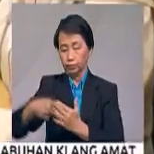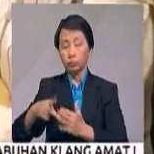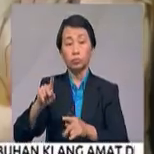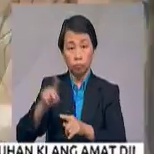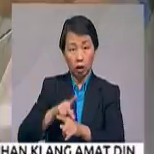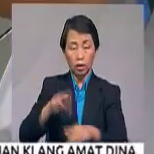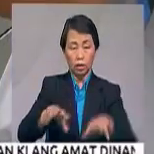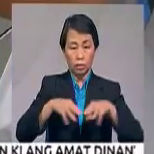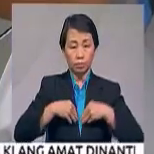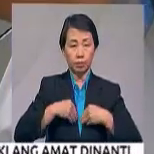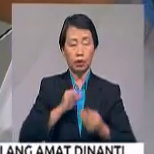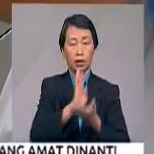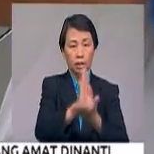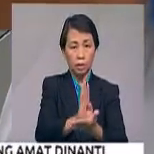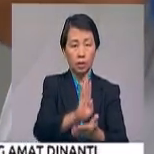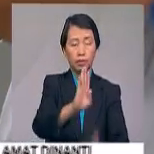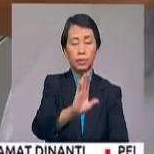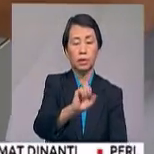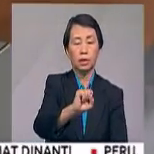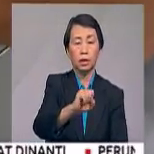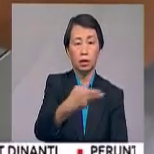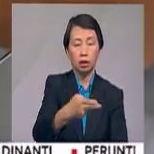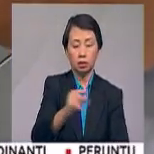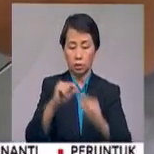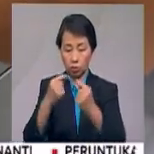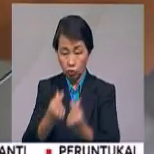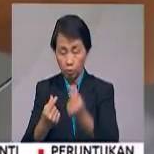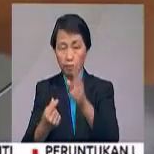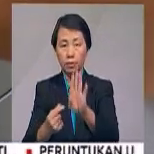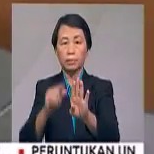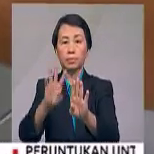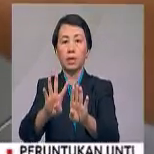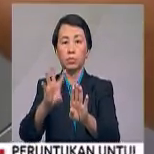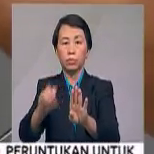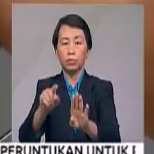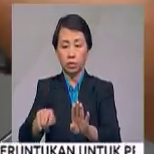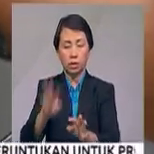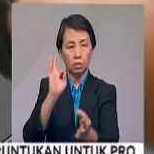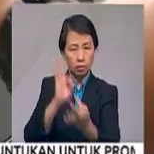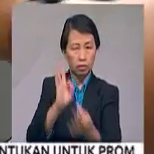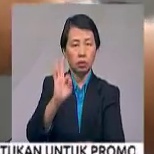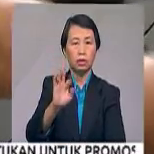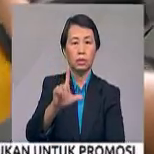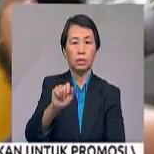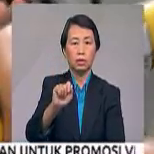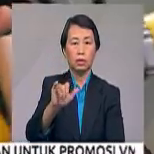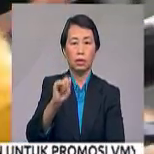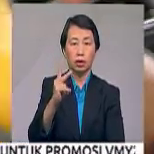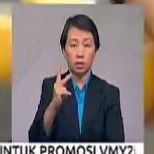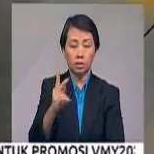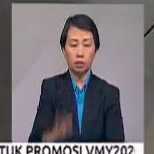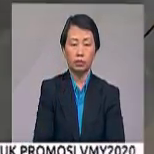bagi penerima bantuan sara hidup dan bagi kumpulan B40 yang layak.